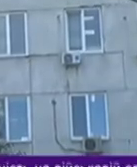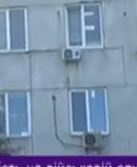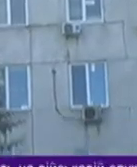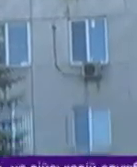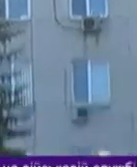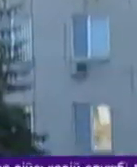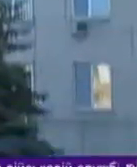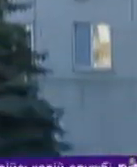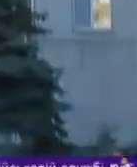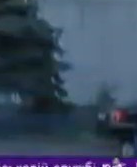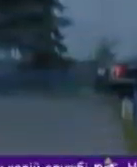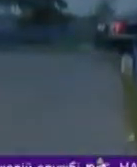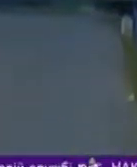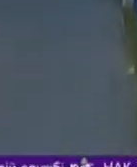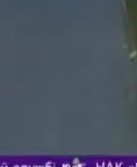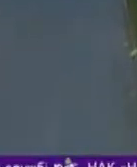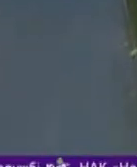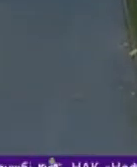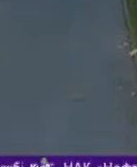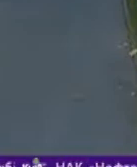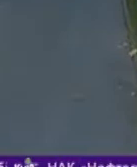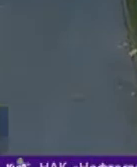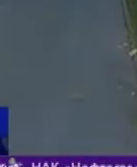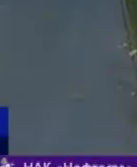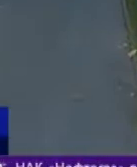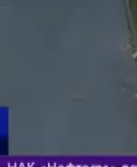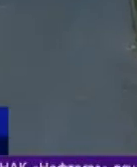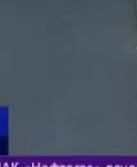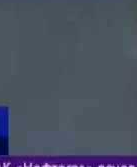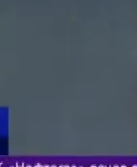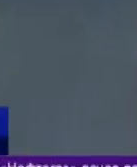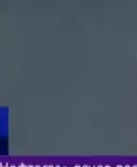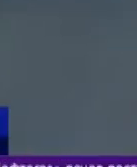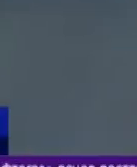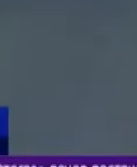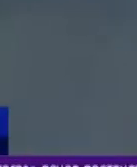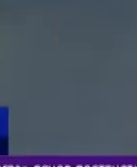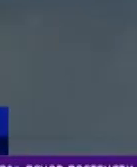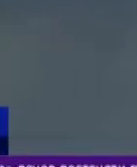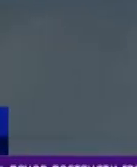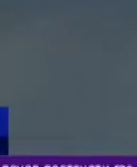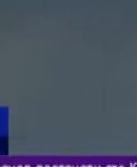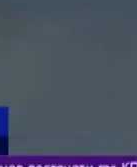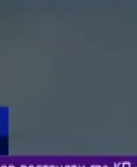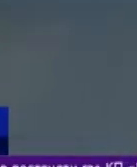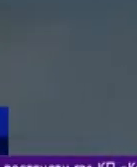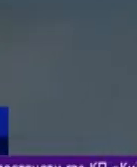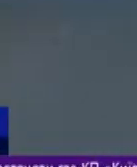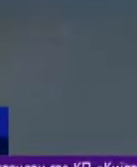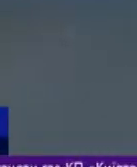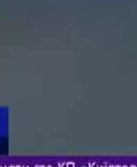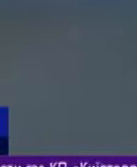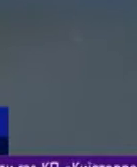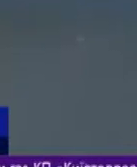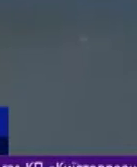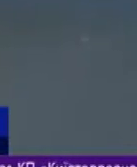Зовні будівля першої клінічної лікарні залишається непривабливою, адже збудована за радянських часів, вона десятки років